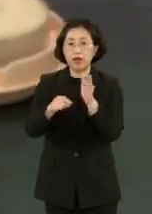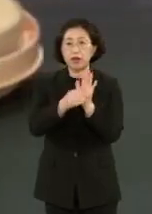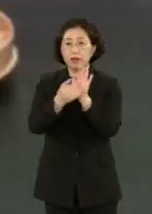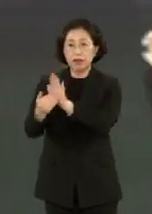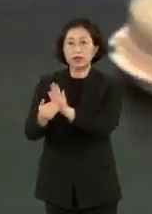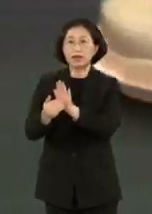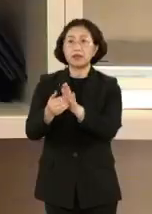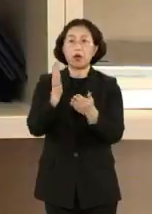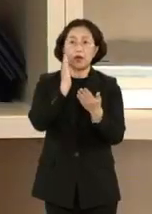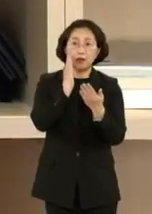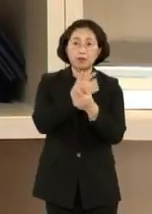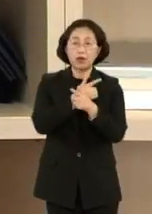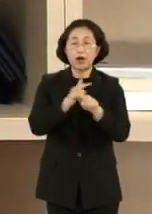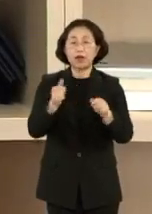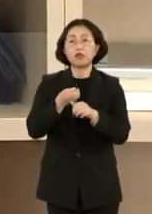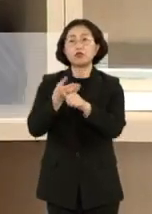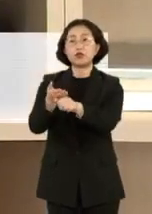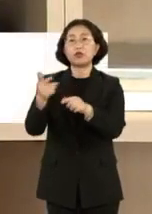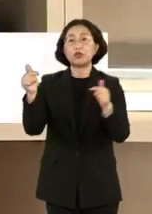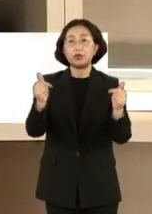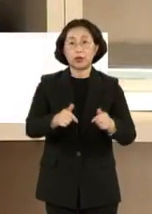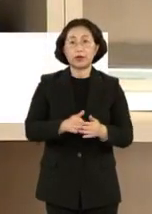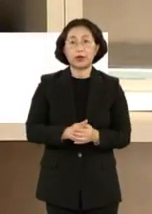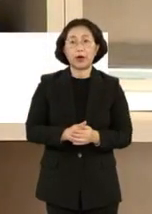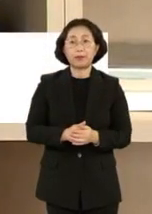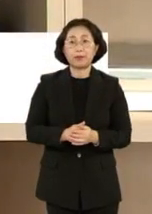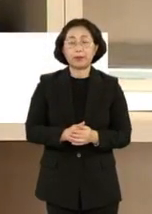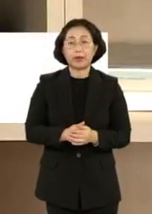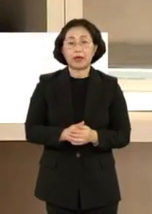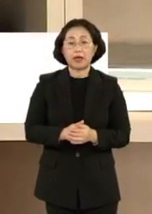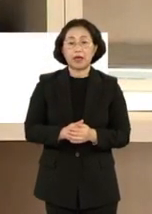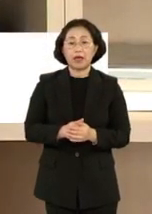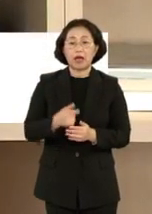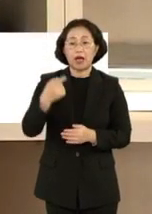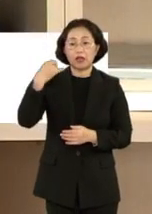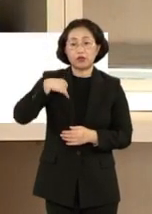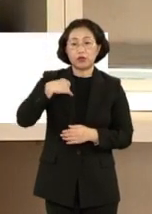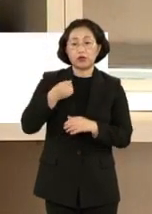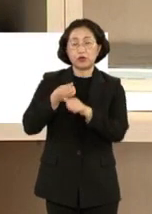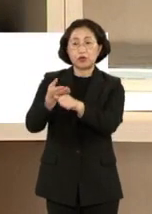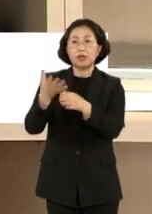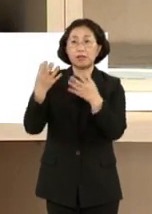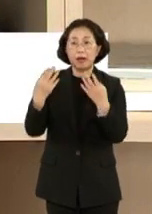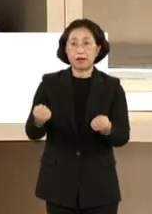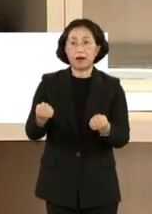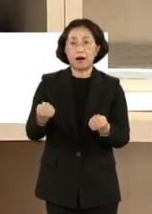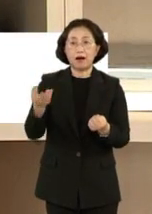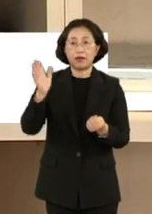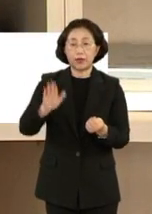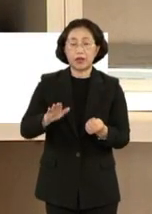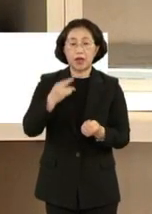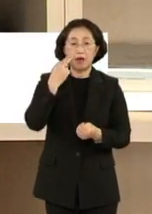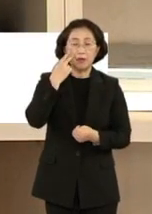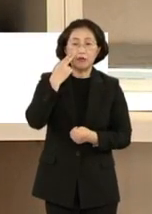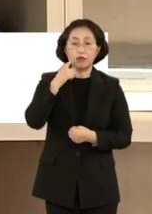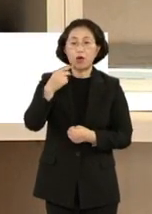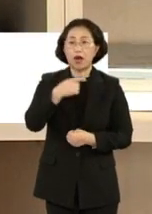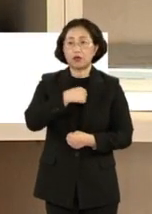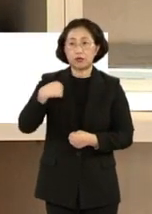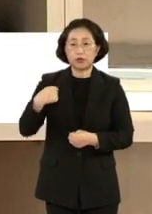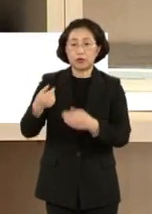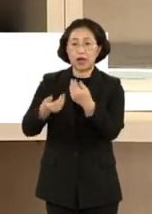더해졌습니다. 주로 대중 수출 감소에 기인한데요. 미중 갈등으로 인해서 반도체와 관련된